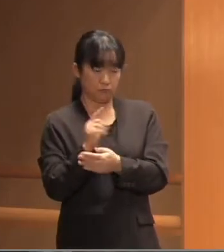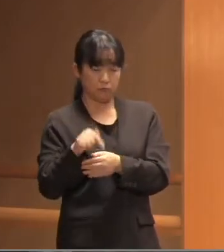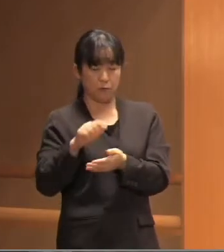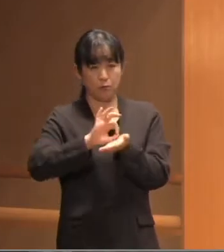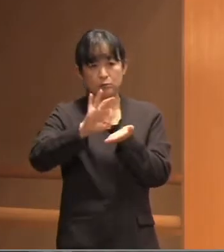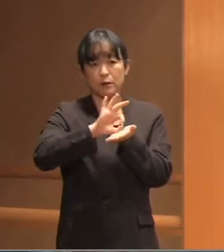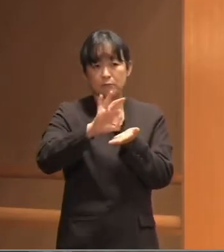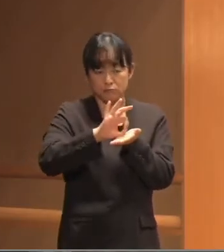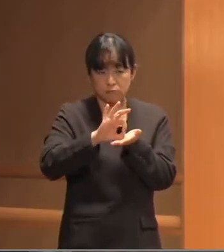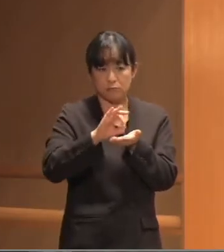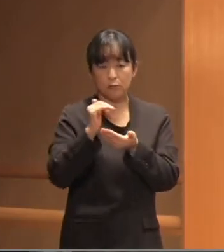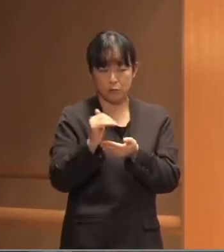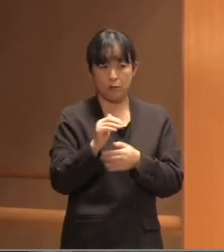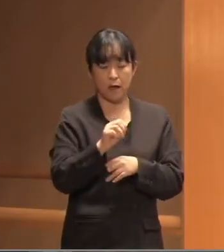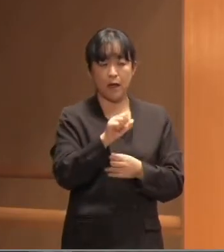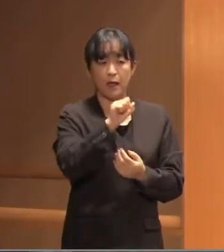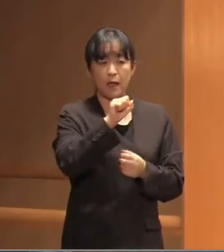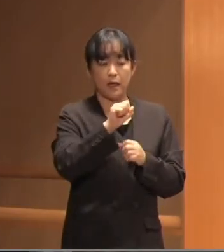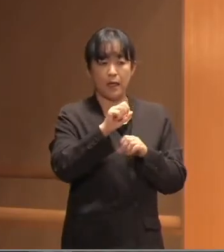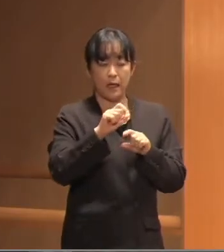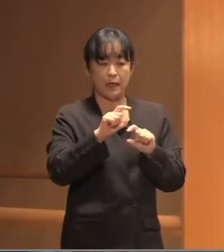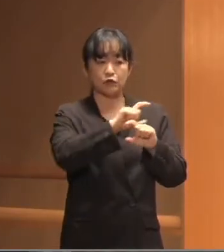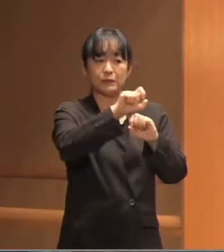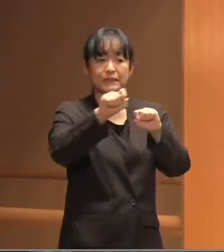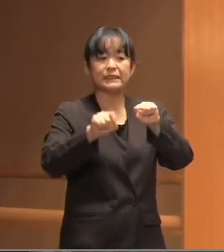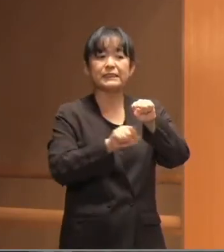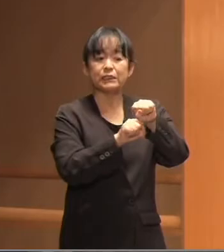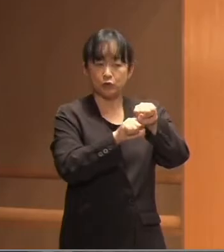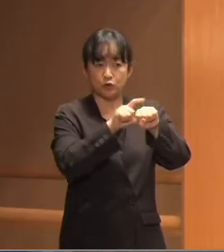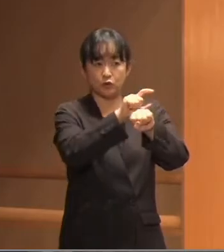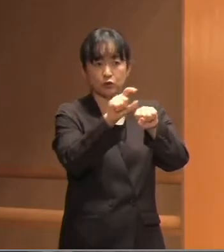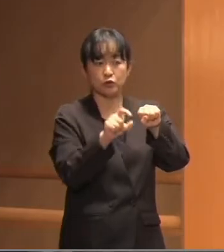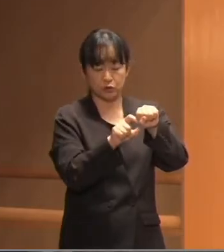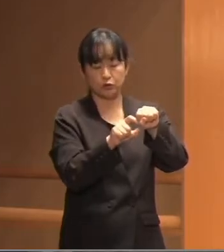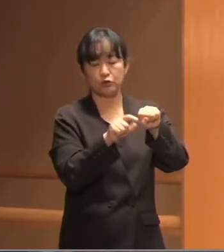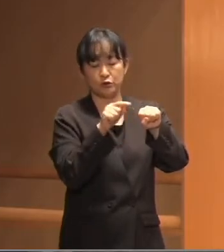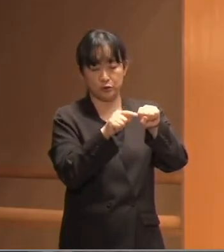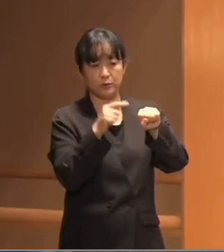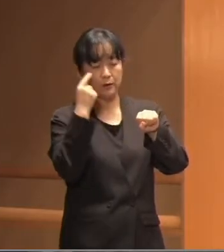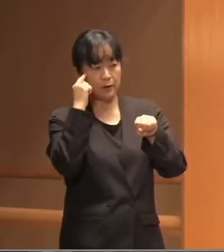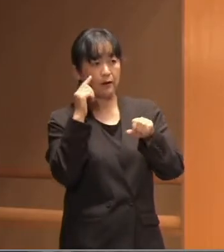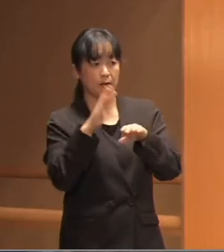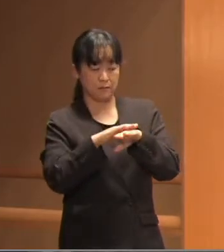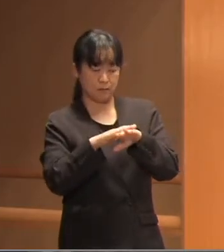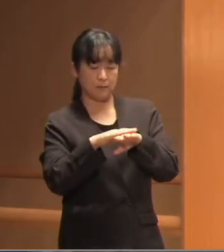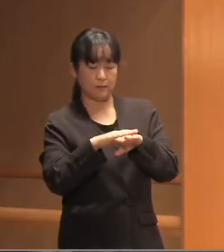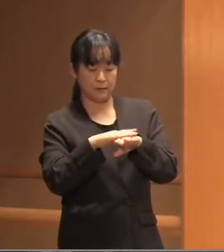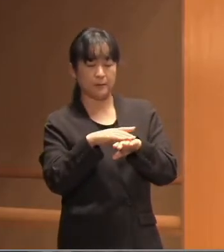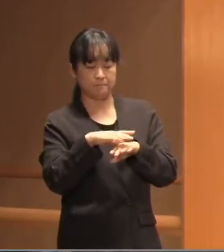は SDGs の実現にも大きく寄与するものと思います。